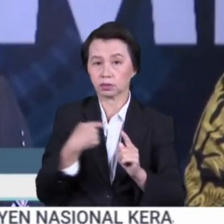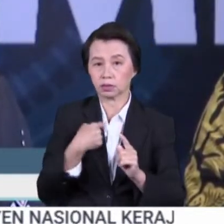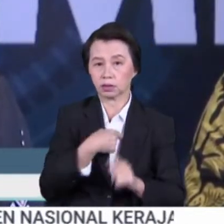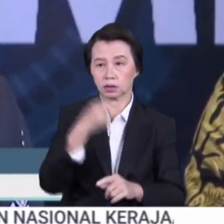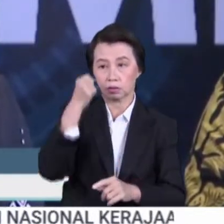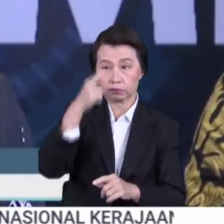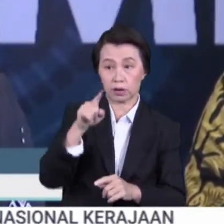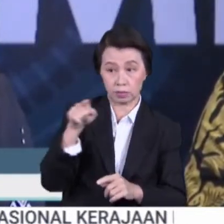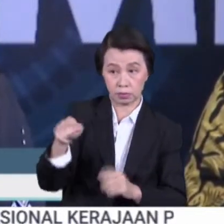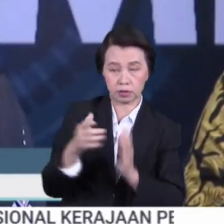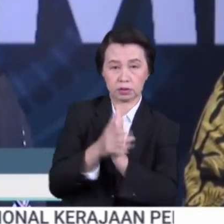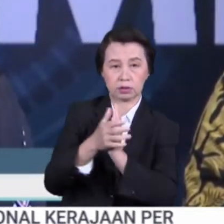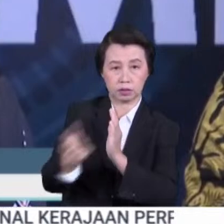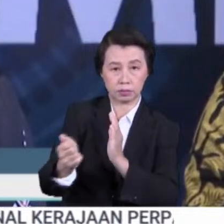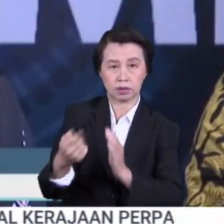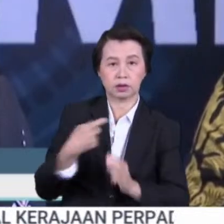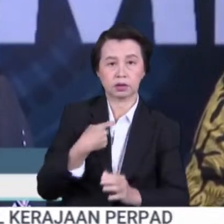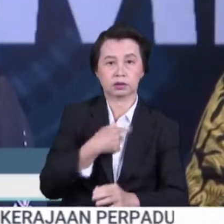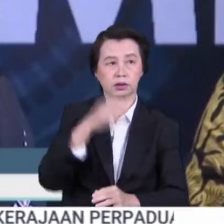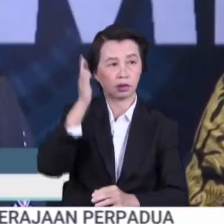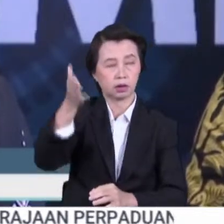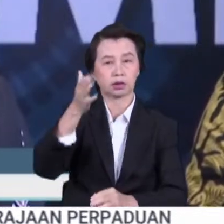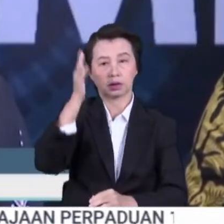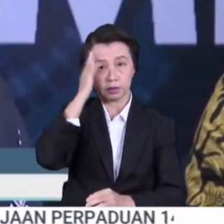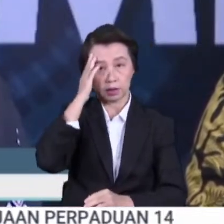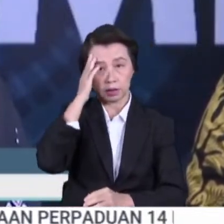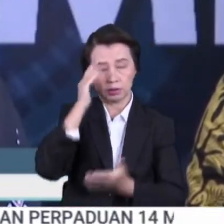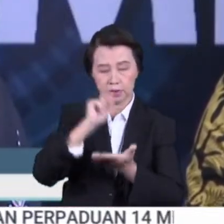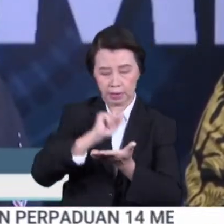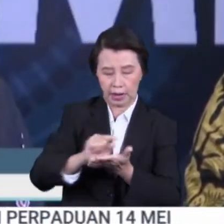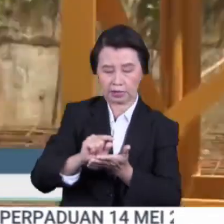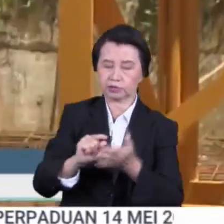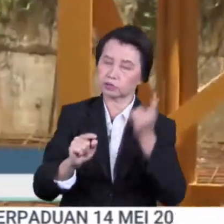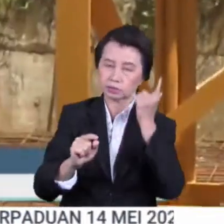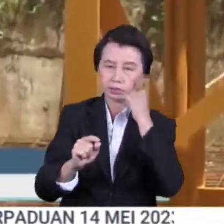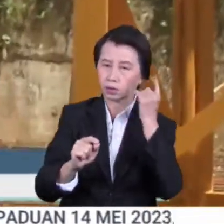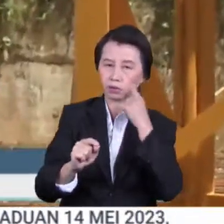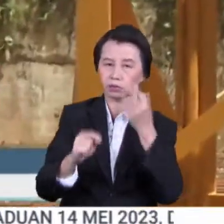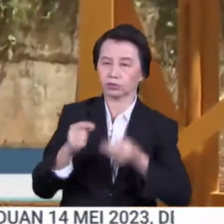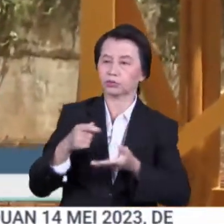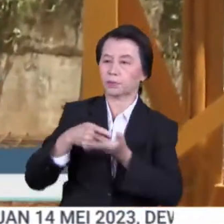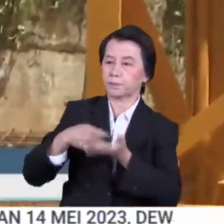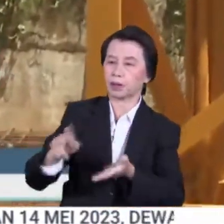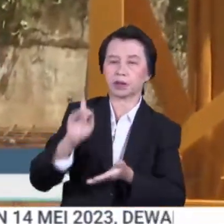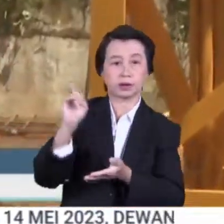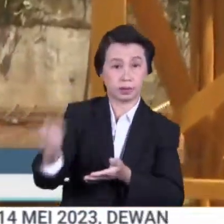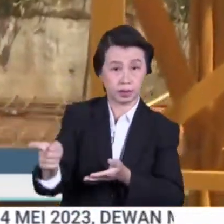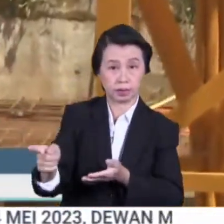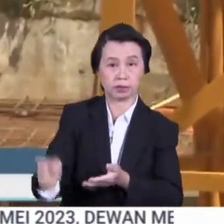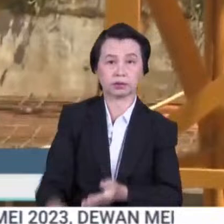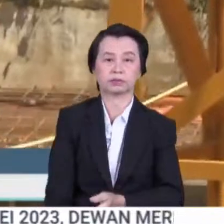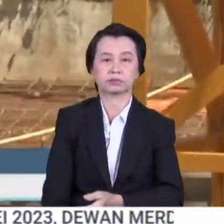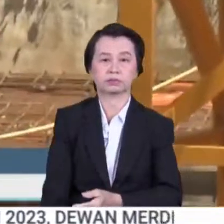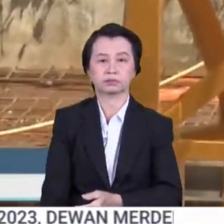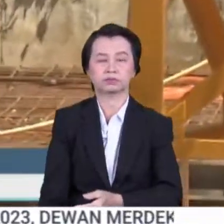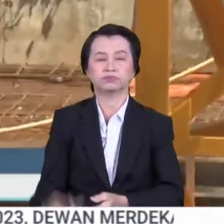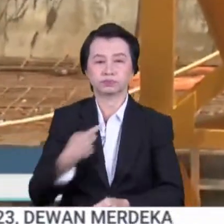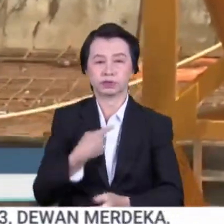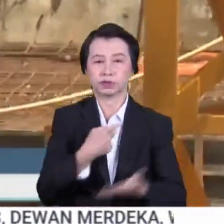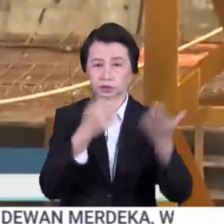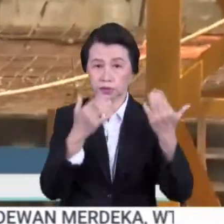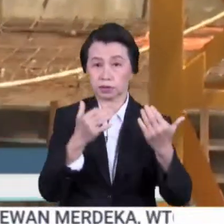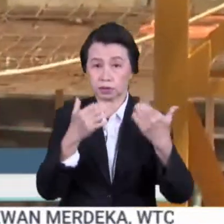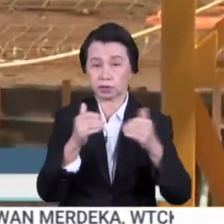faham kemahirannya, dan kita akan tahu kadar gaji yang sesuai untuk tahap kemahiran tersebut. Jadi kita harap